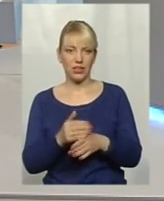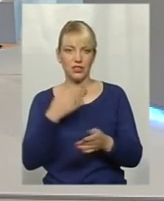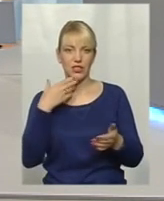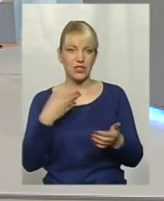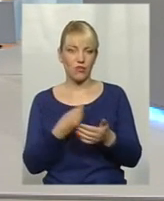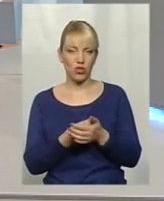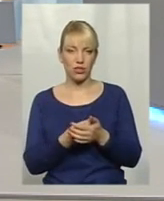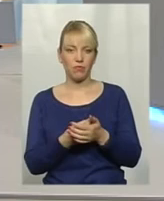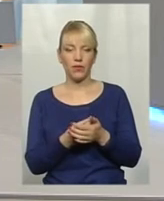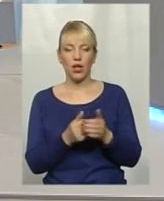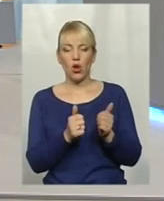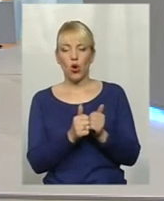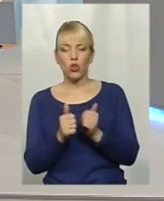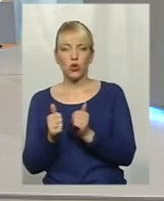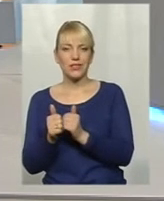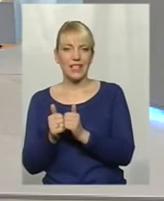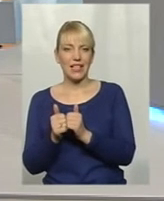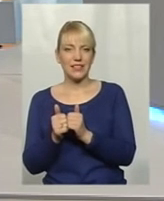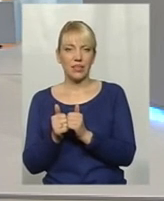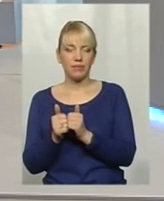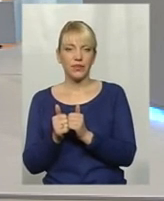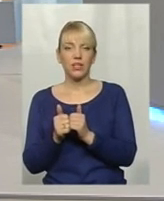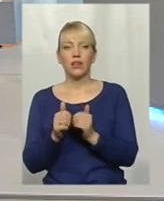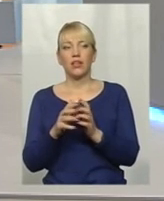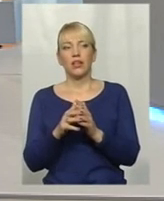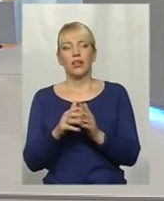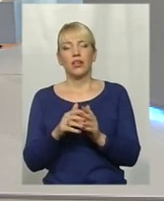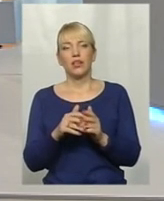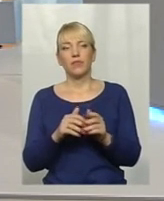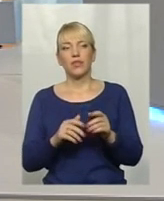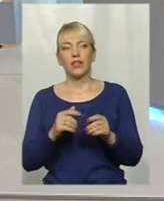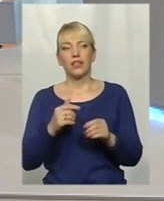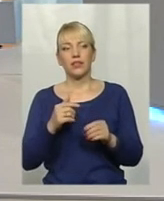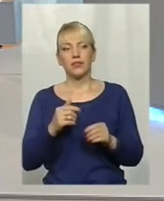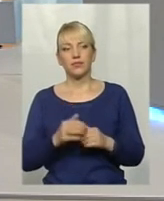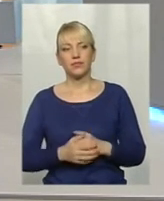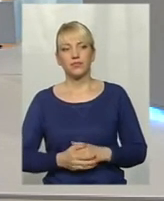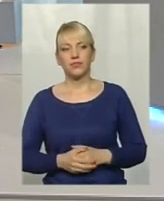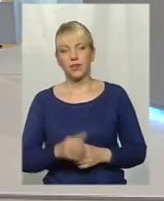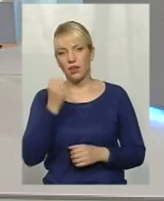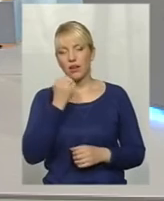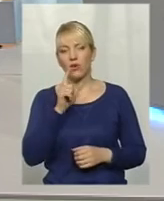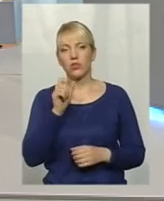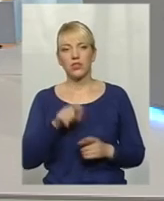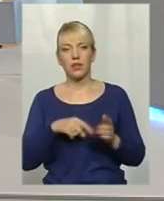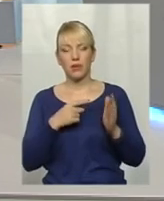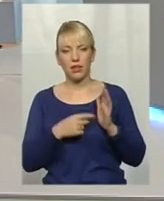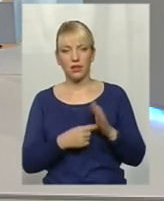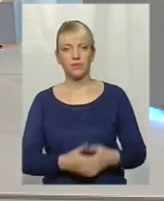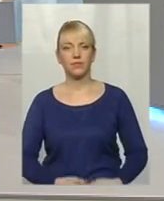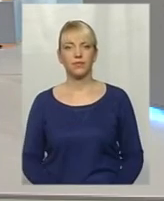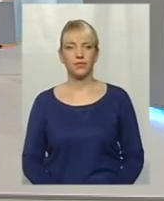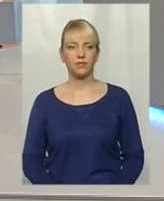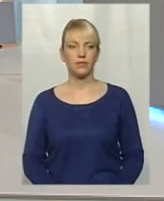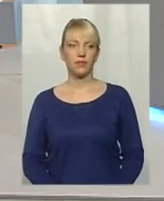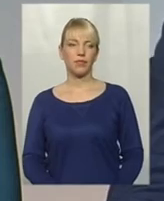своїм односельцям чи мешканцям своєї територіальної громади? Не про це запитання, насправді, дякую також цій ситуації. Я ще скажу,